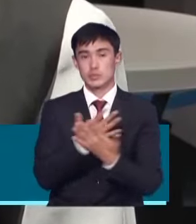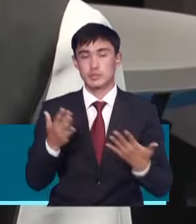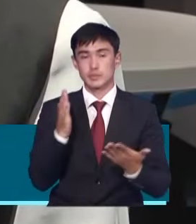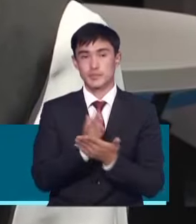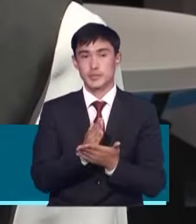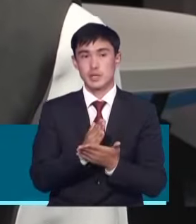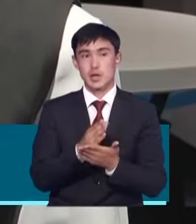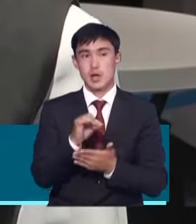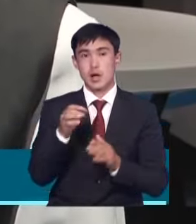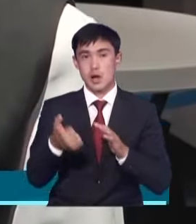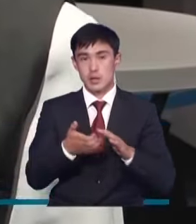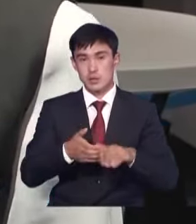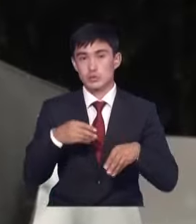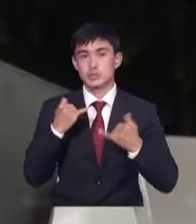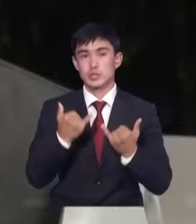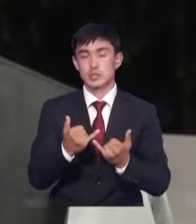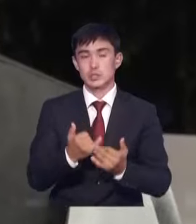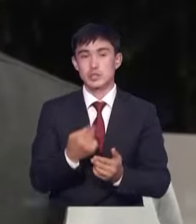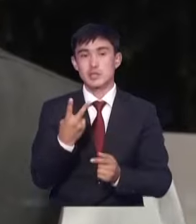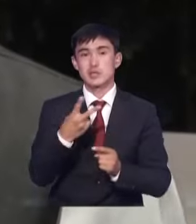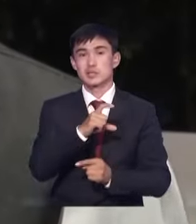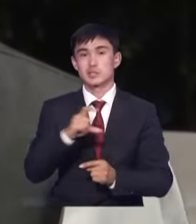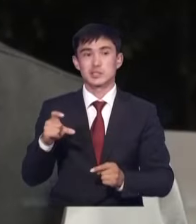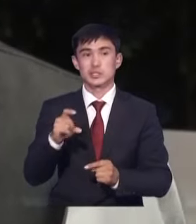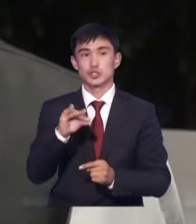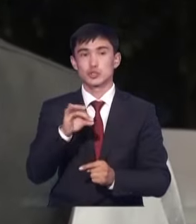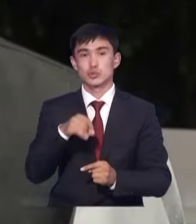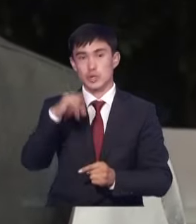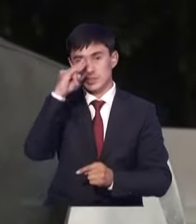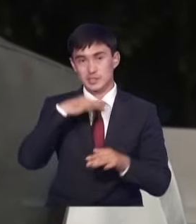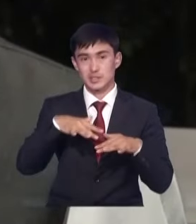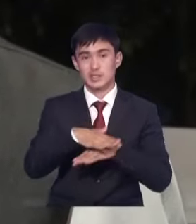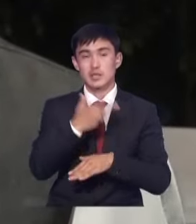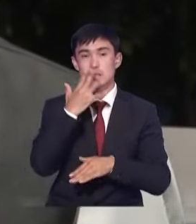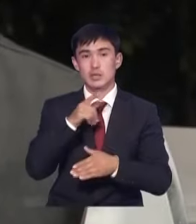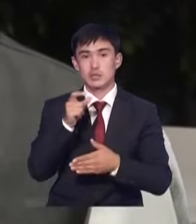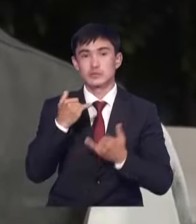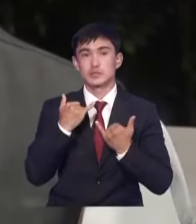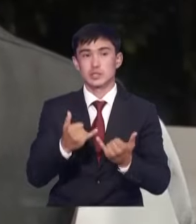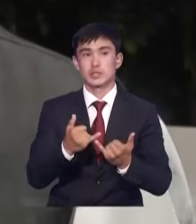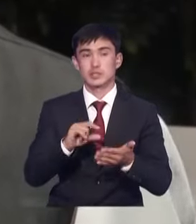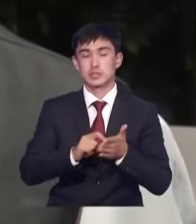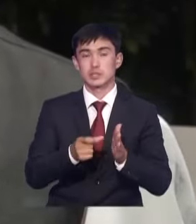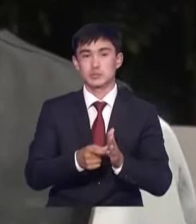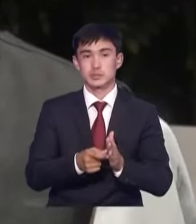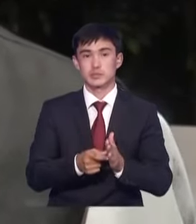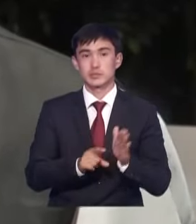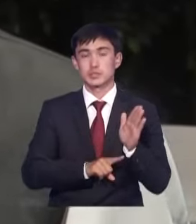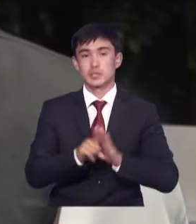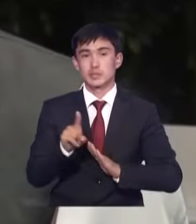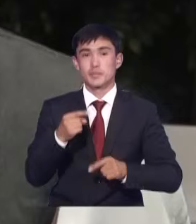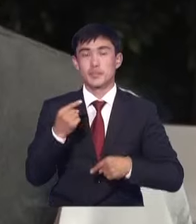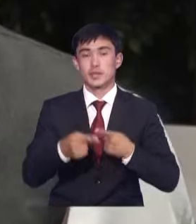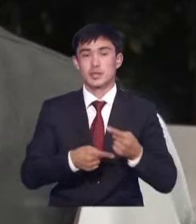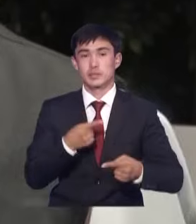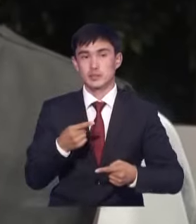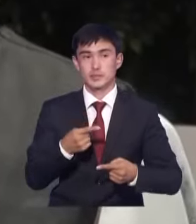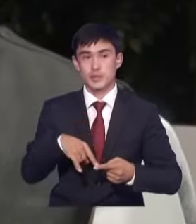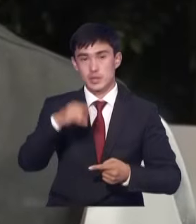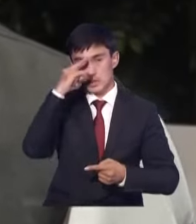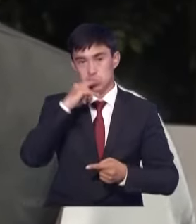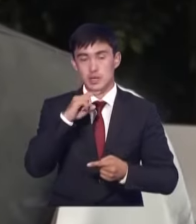және археологиясына арналған. Екінші қабатта жетісу қазақтарының этнографиясына арналған залымыздан басталады.